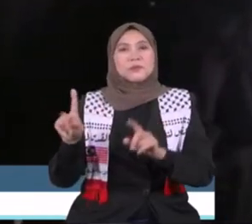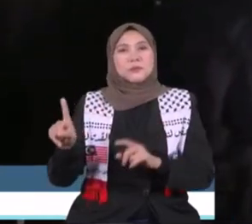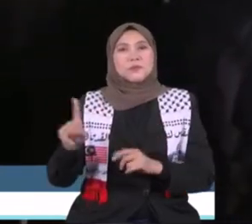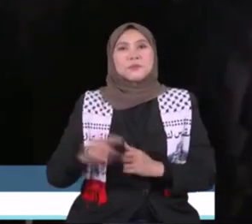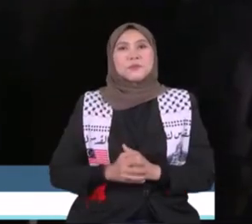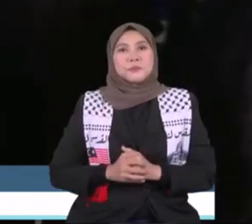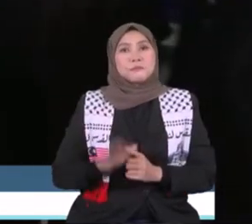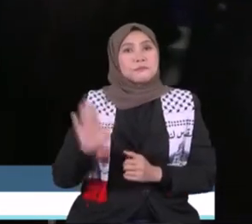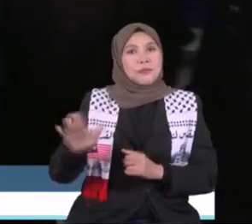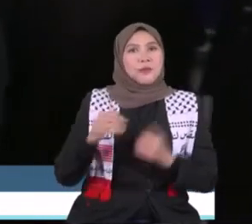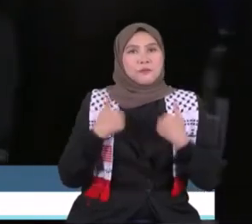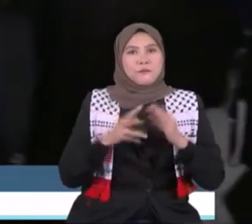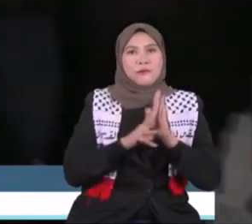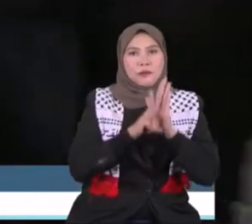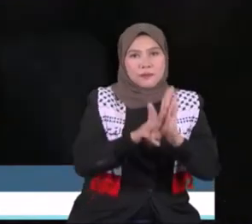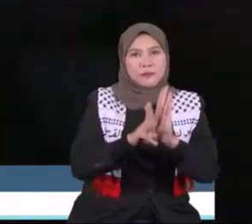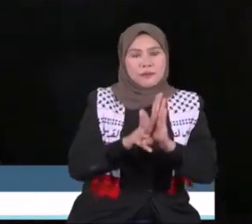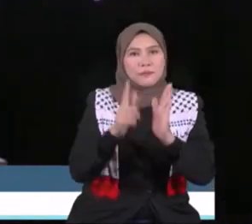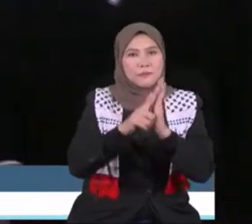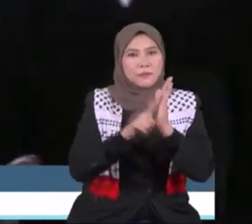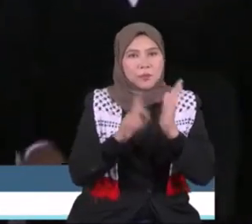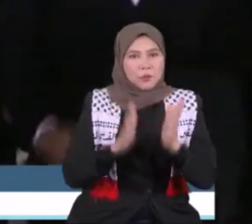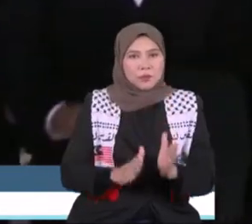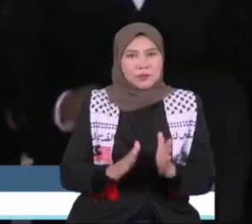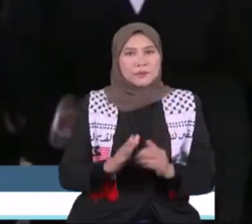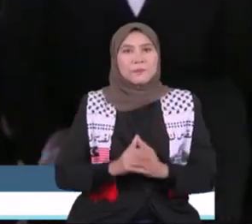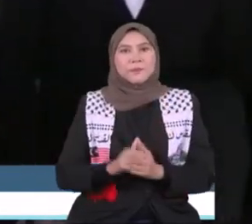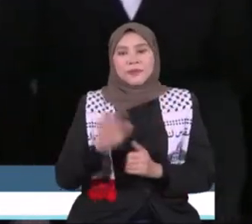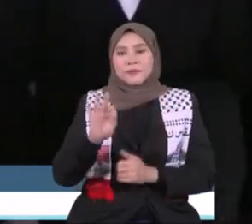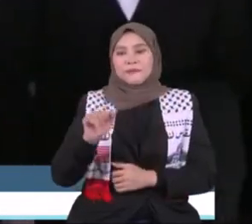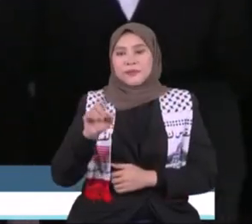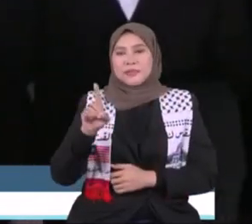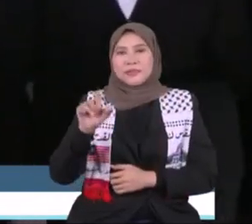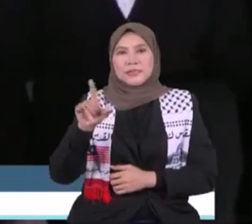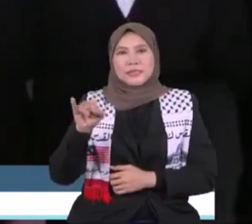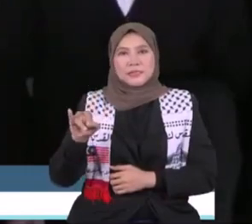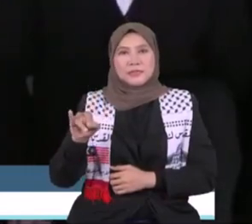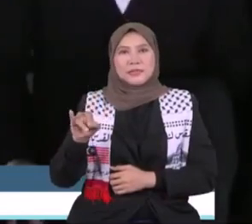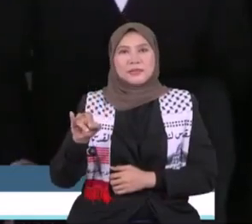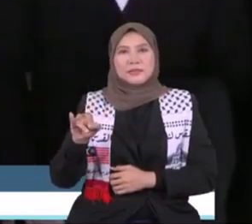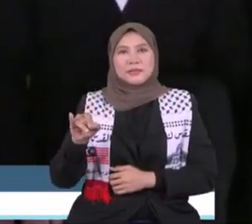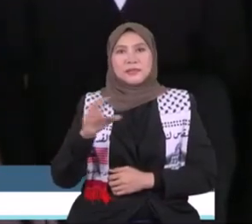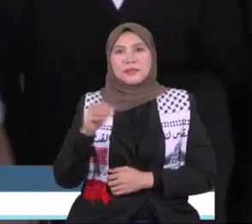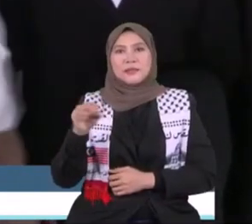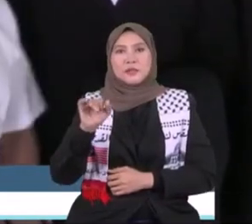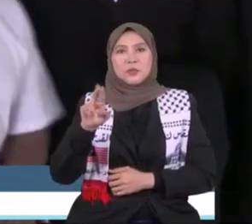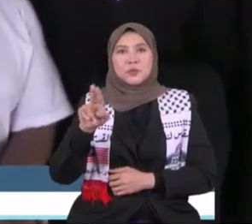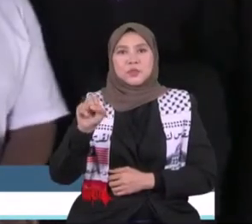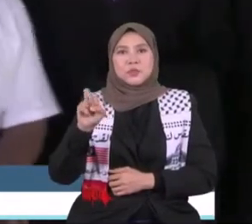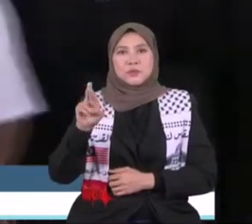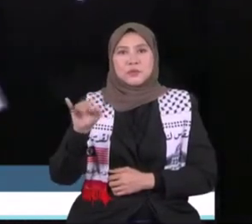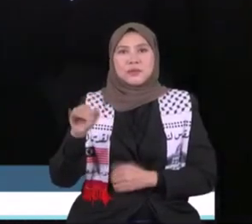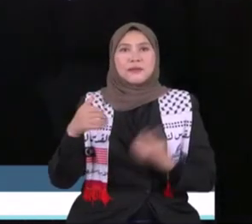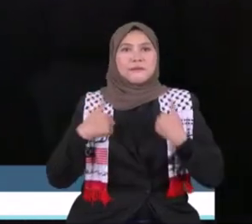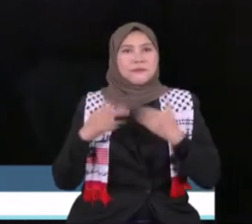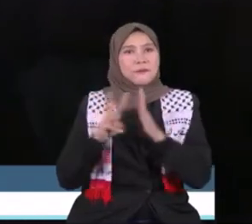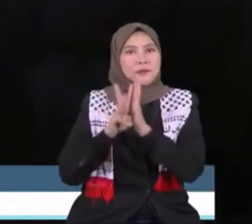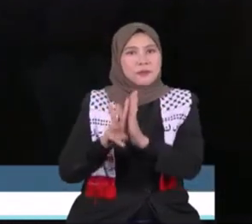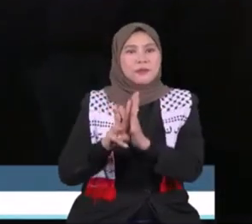Peguam Ramzani Idris dan Haris Mahadevan, manakala Muhammad Fazli diwakili Asmawi Ismail dan Yusri diwakili